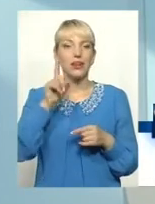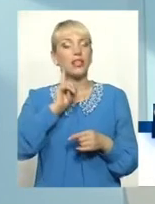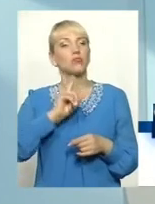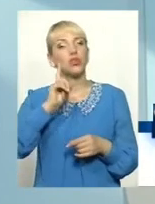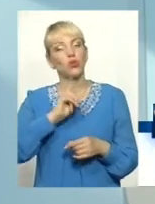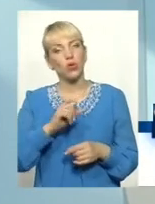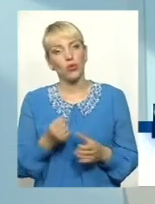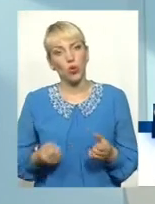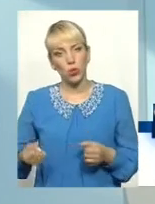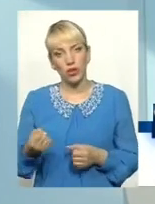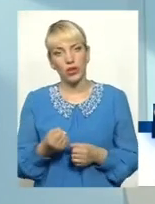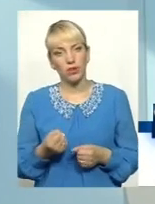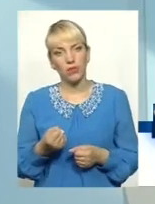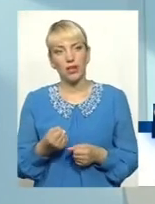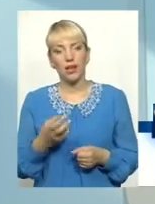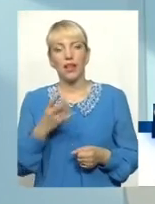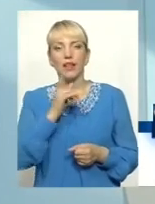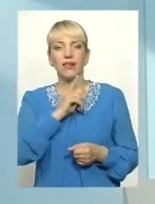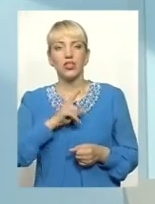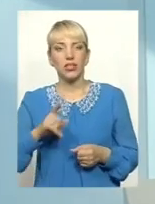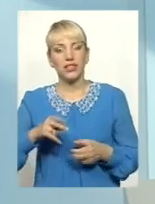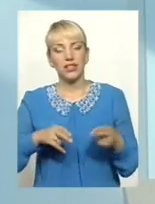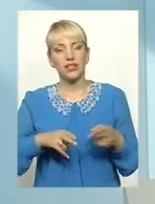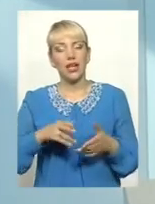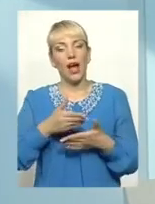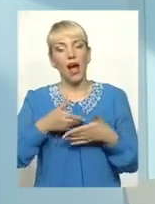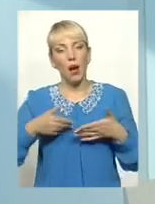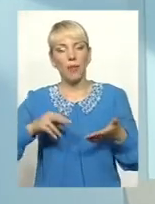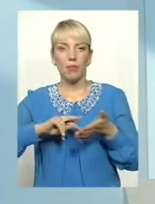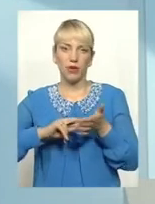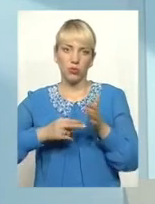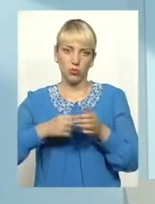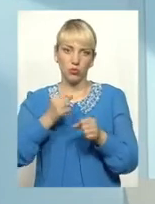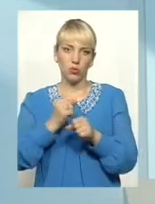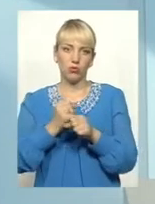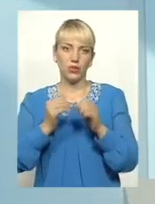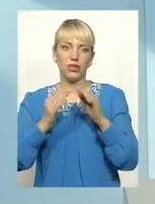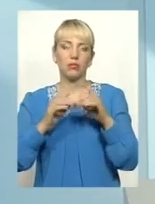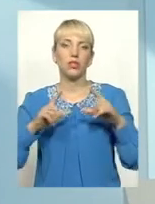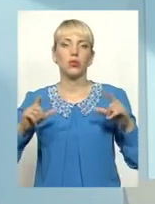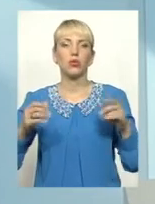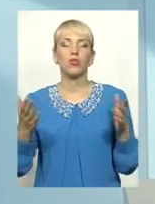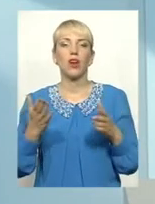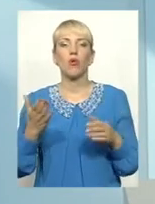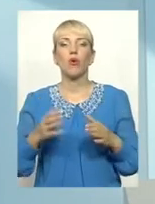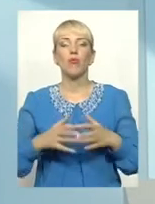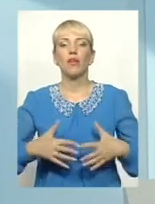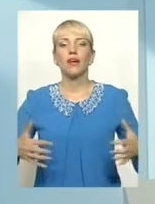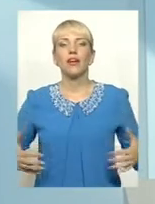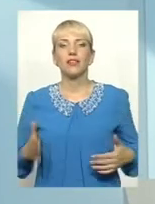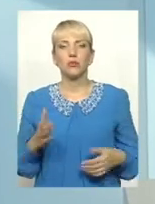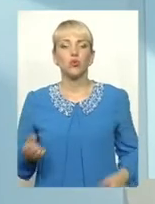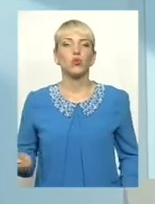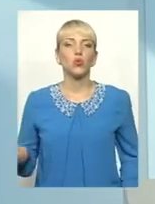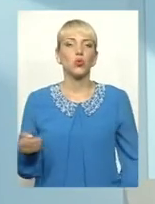утримання, на час стерилізації. А ми плануємо зробити притулок, в якому будуть тварини утримуватись, тварини